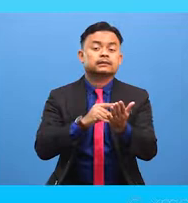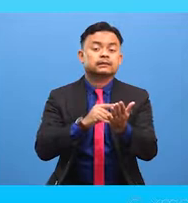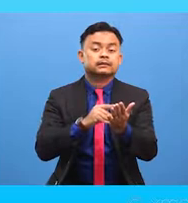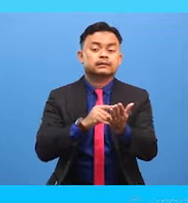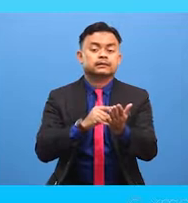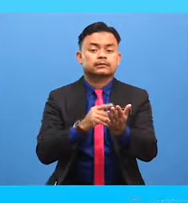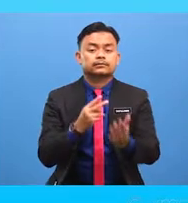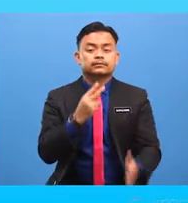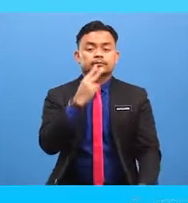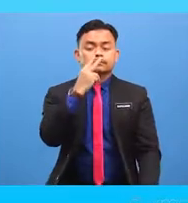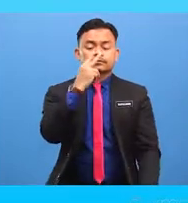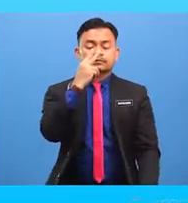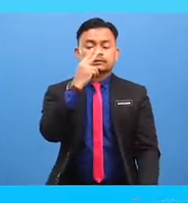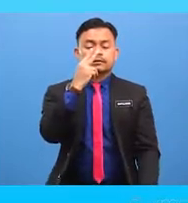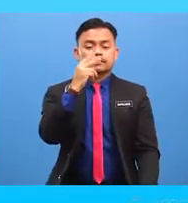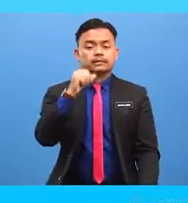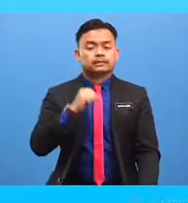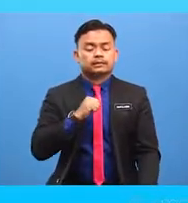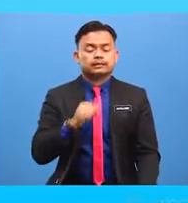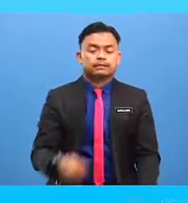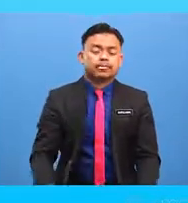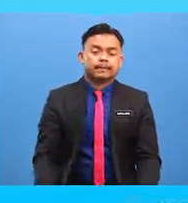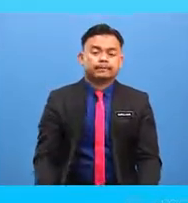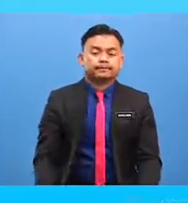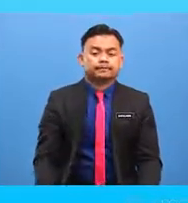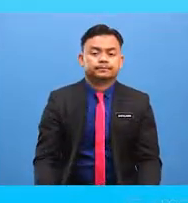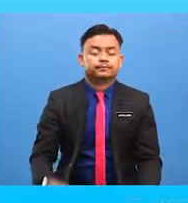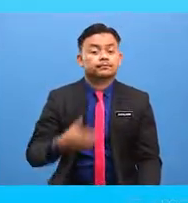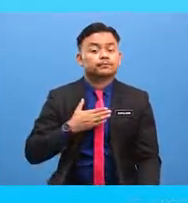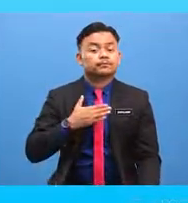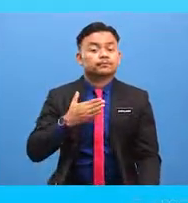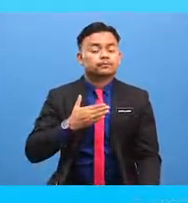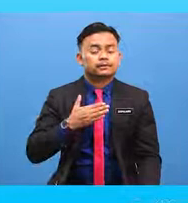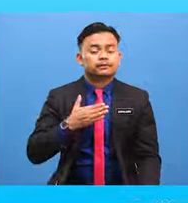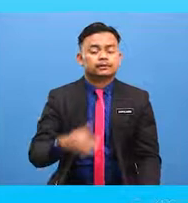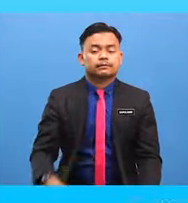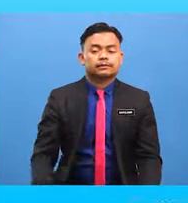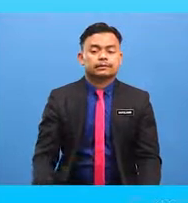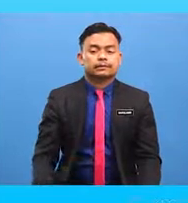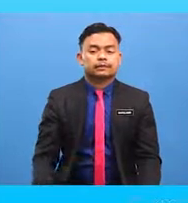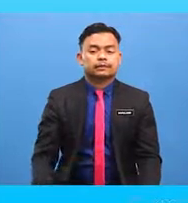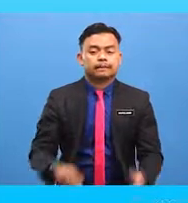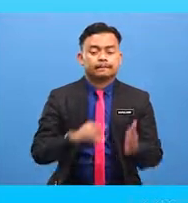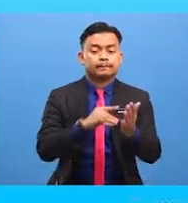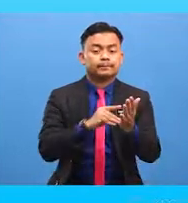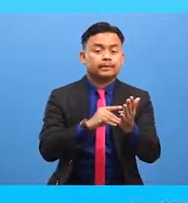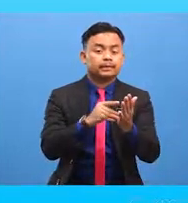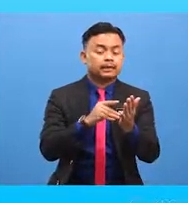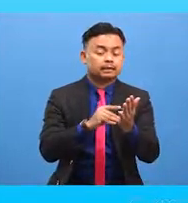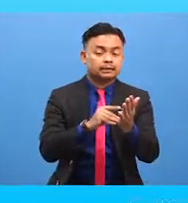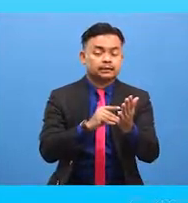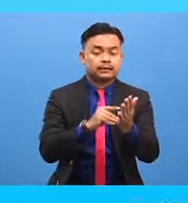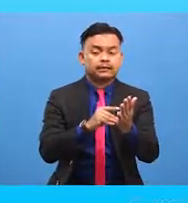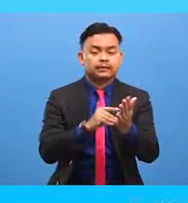pernafasan? Kadar pernafasan adalah bilangan pergerakan naik dan turun dada dalam